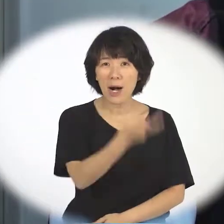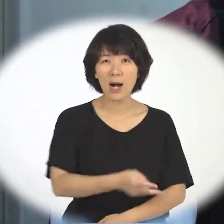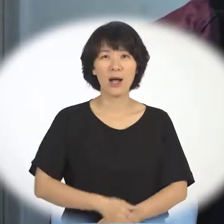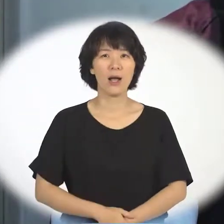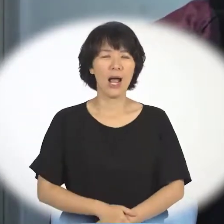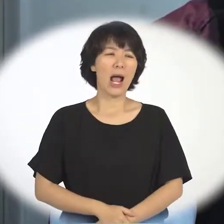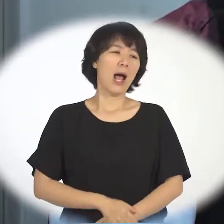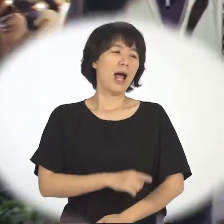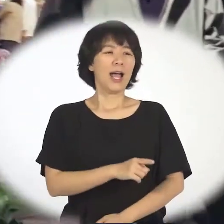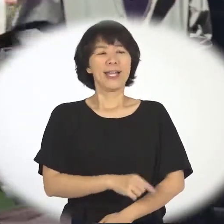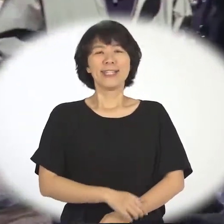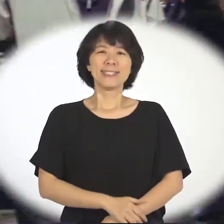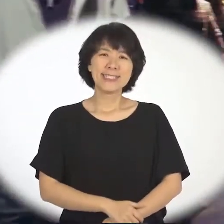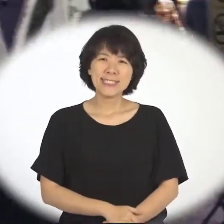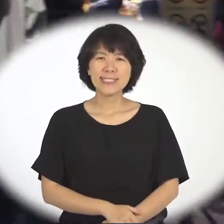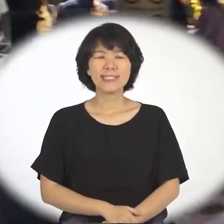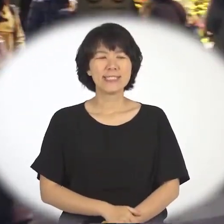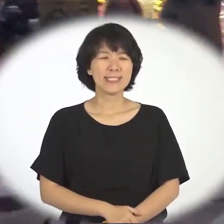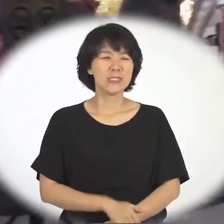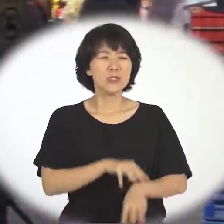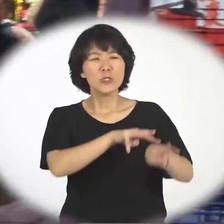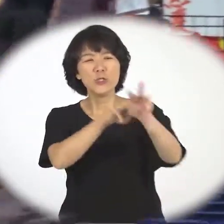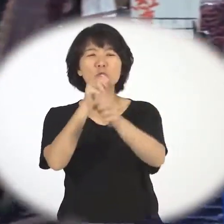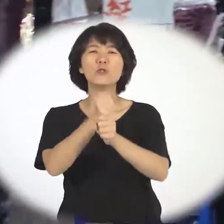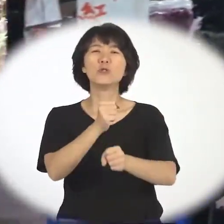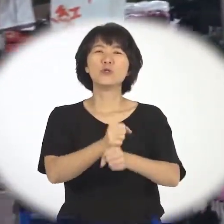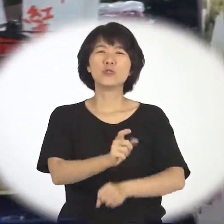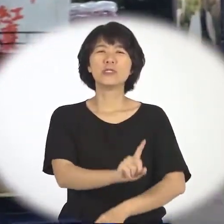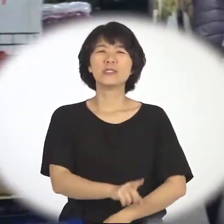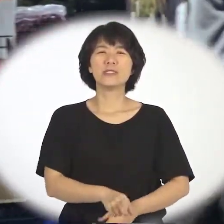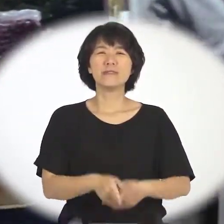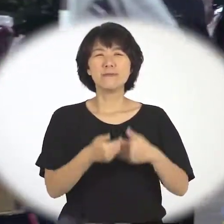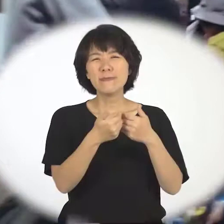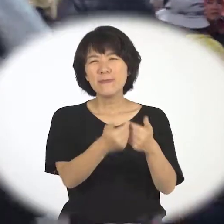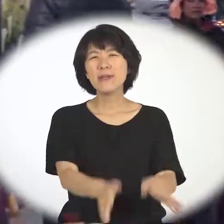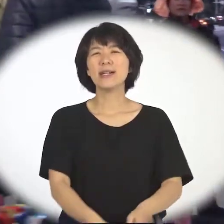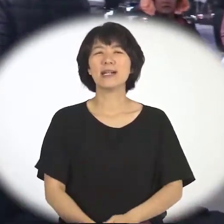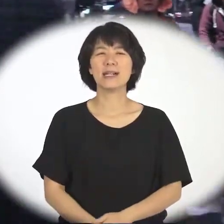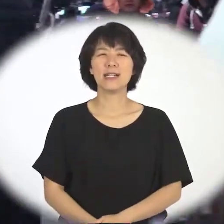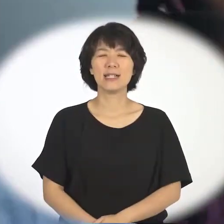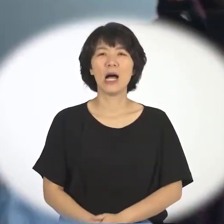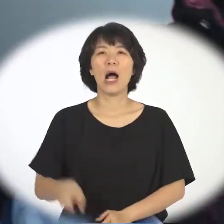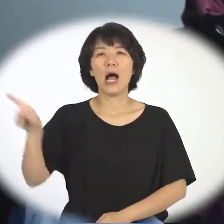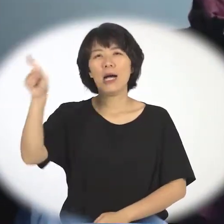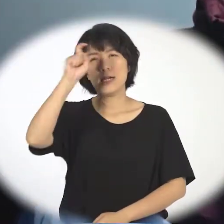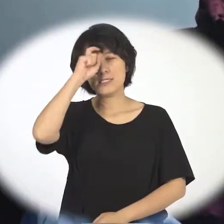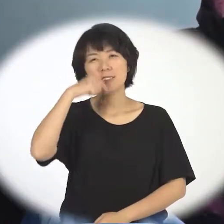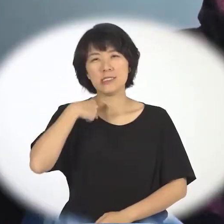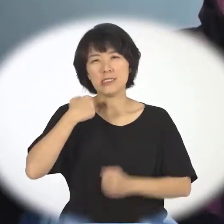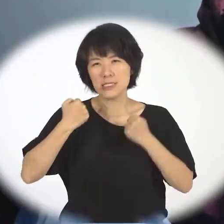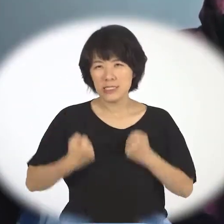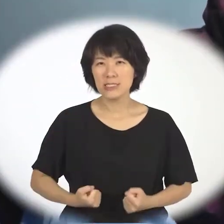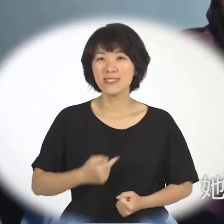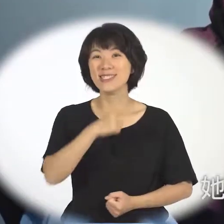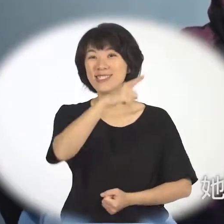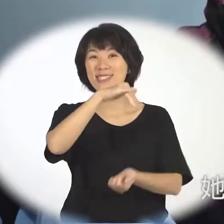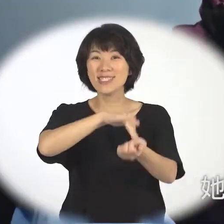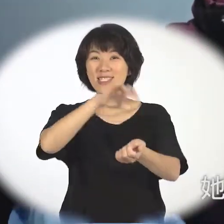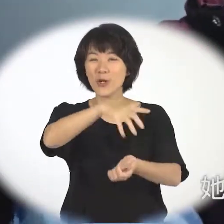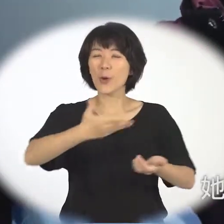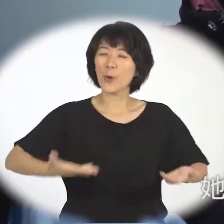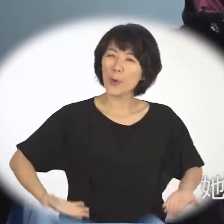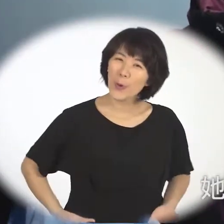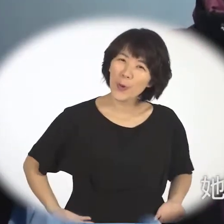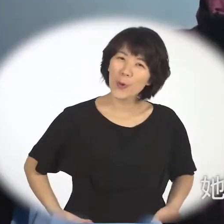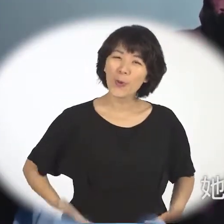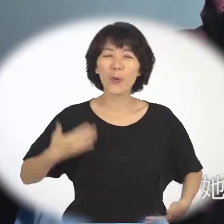来看我，她那个意思就是说，我叫你不要出来工作，你就要出来工作。他根本不希望我出来工作，他是希望我一